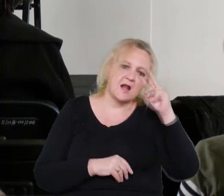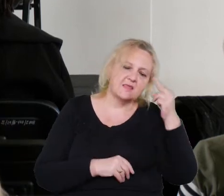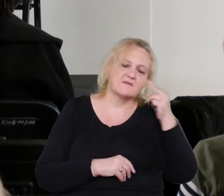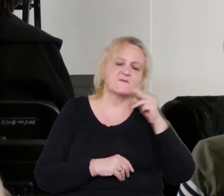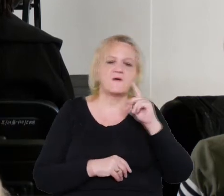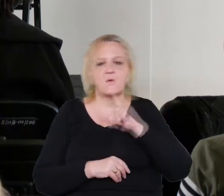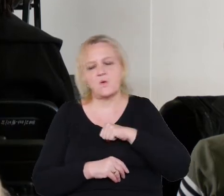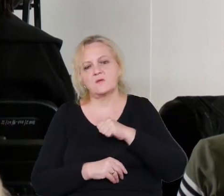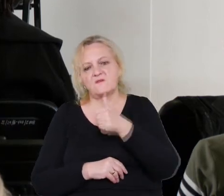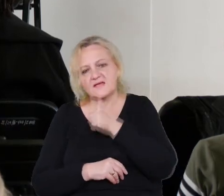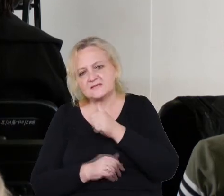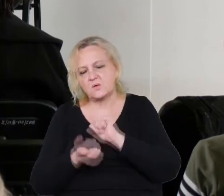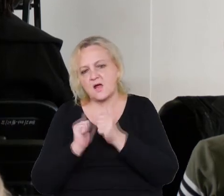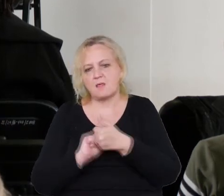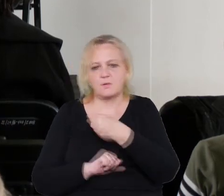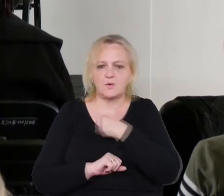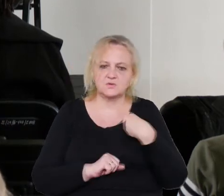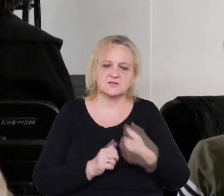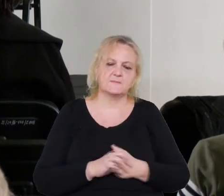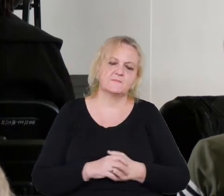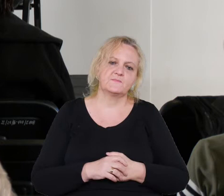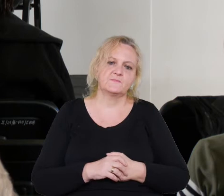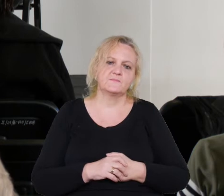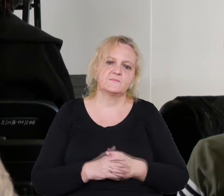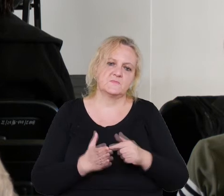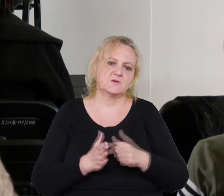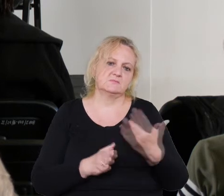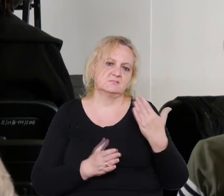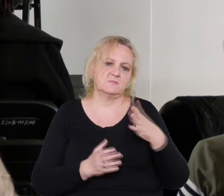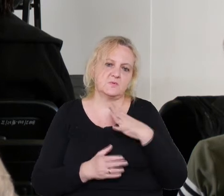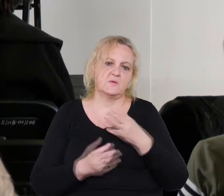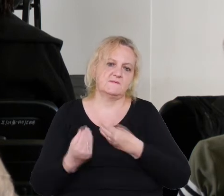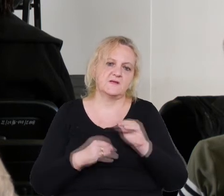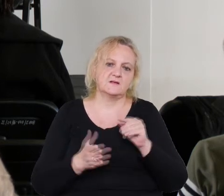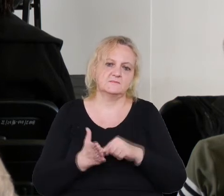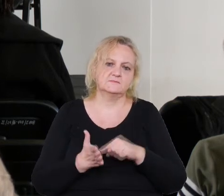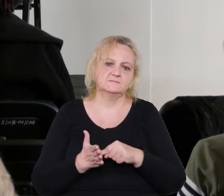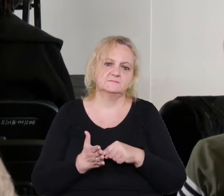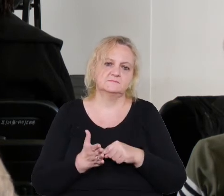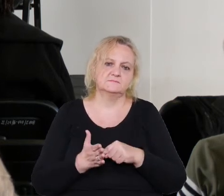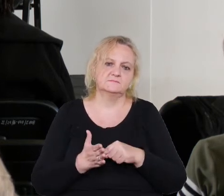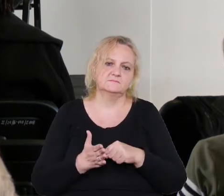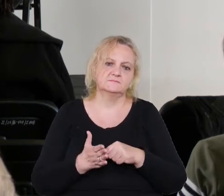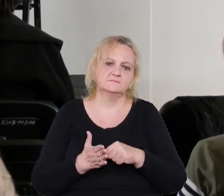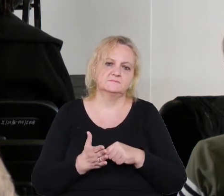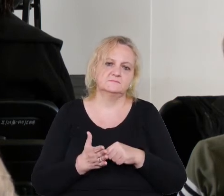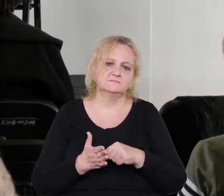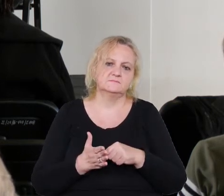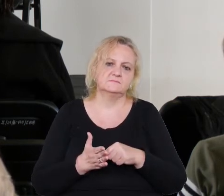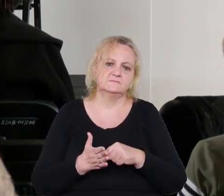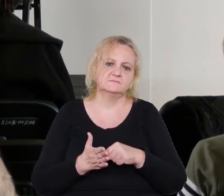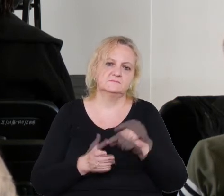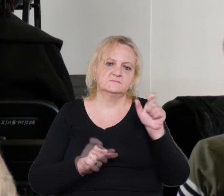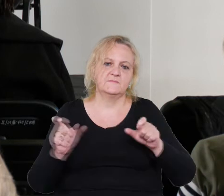Estonia czy to będzie Polska związku z czym No to już od jakiegoś czasu mieliśmy zwiększony zwiększoną liczbę ilość